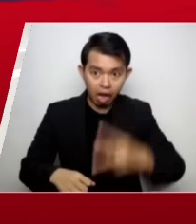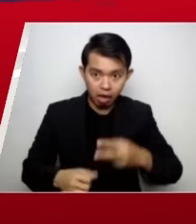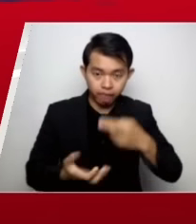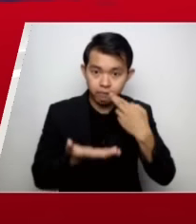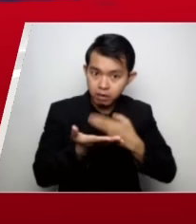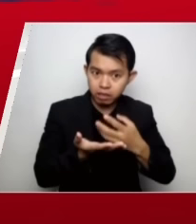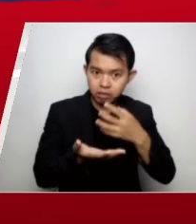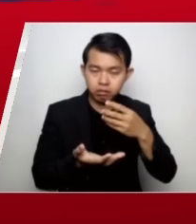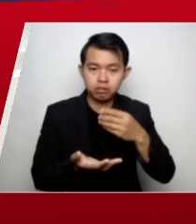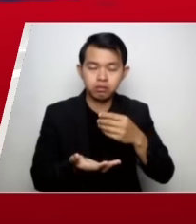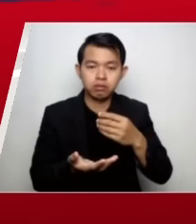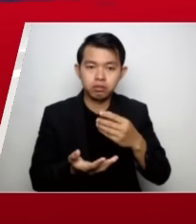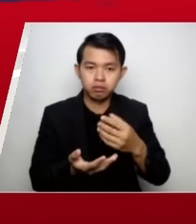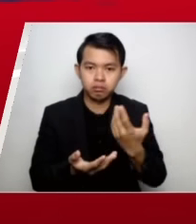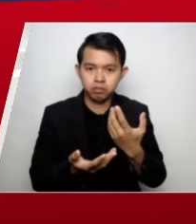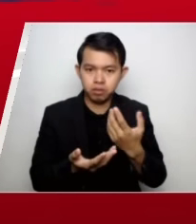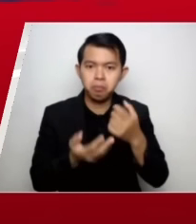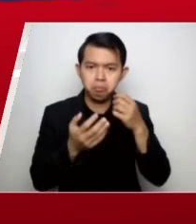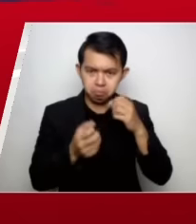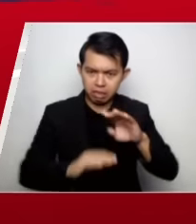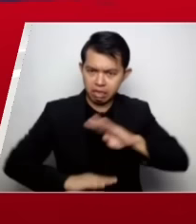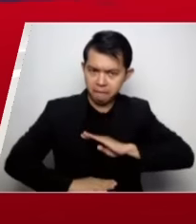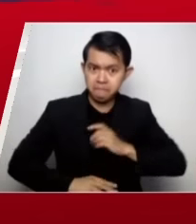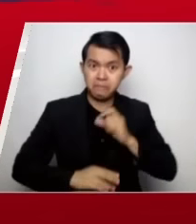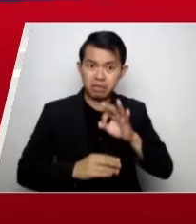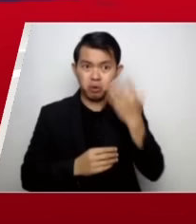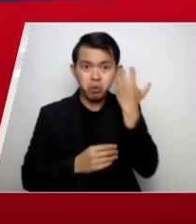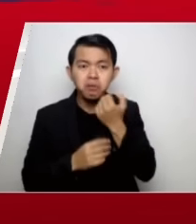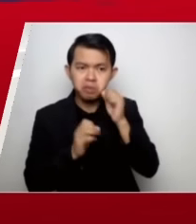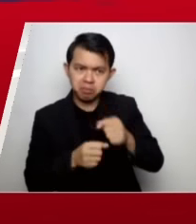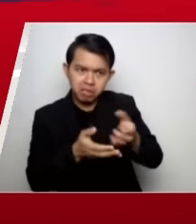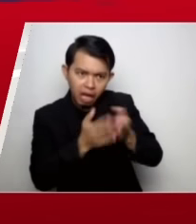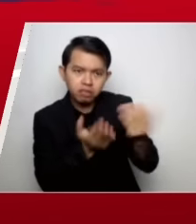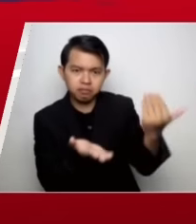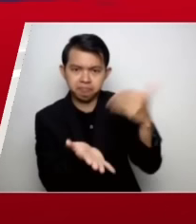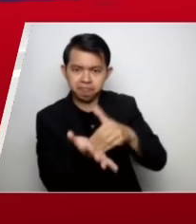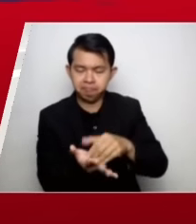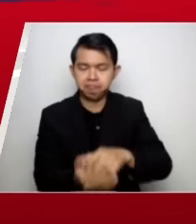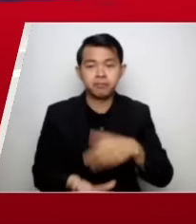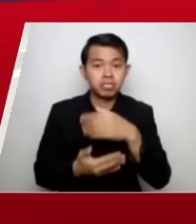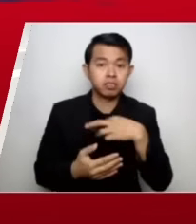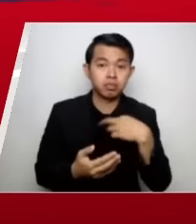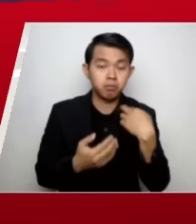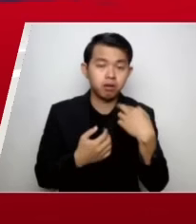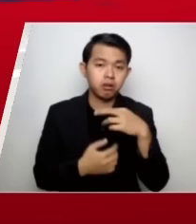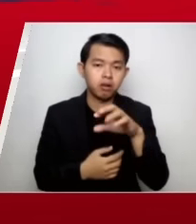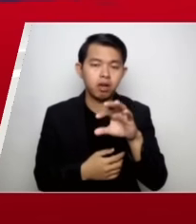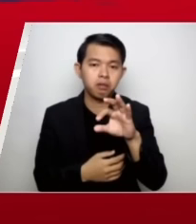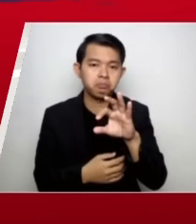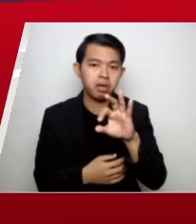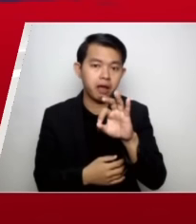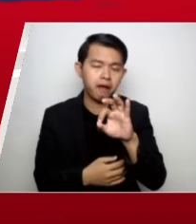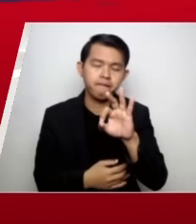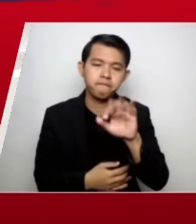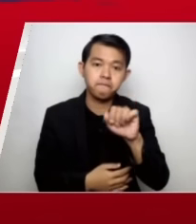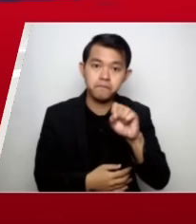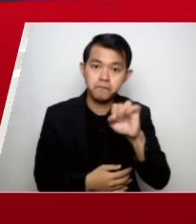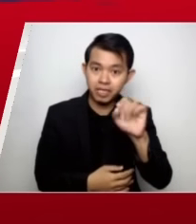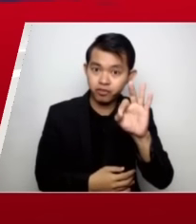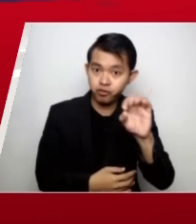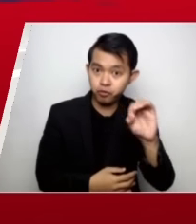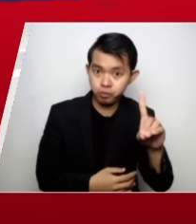na lamang kapag kulang pa. Pabor din ang isa pa, lalo na raw sa mga fast food chain. Komento naman ang isa pa, presyo ng bigas ang